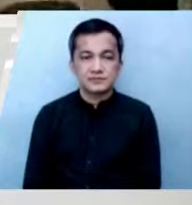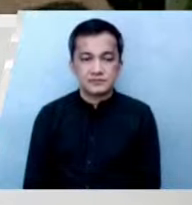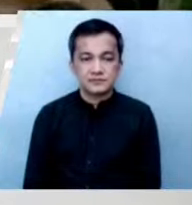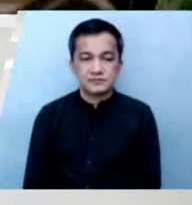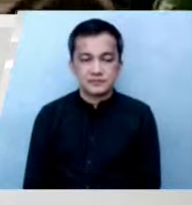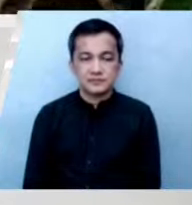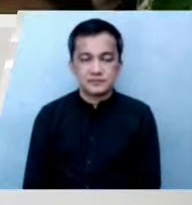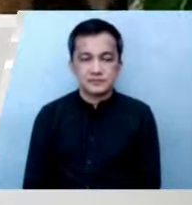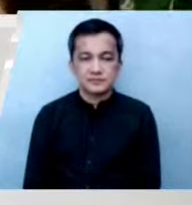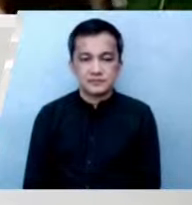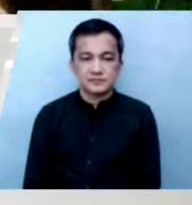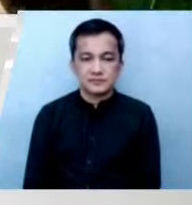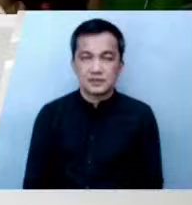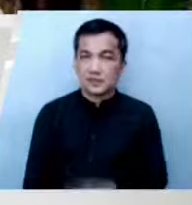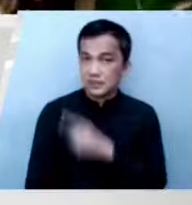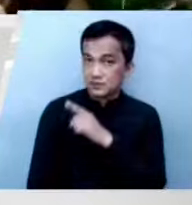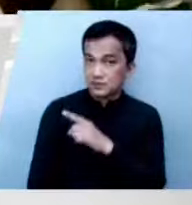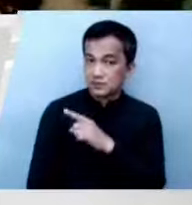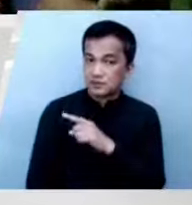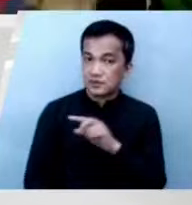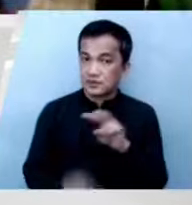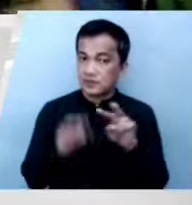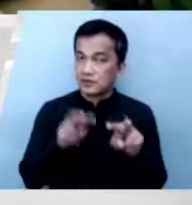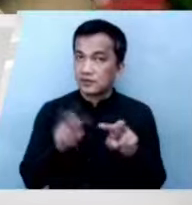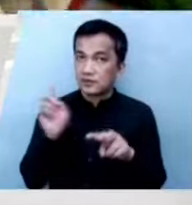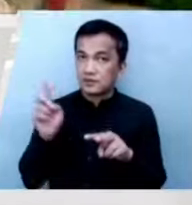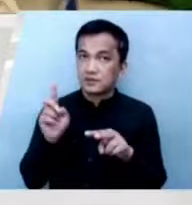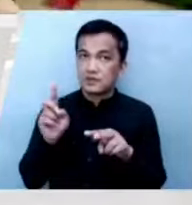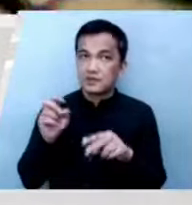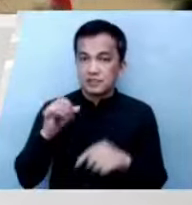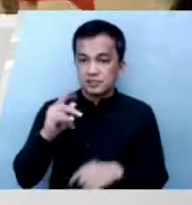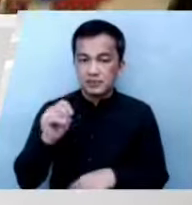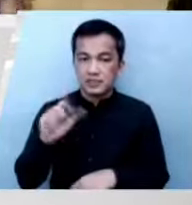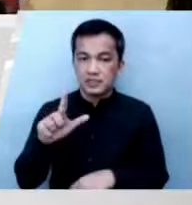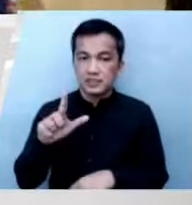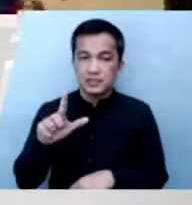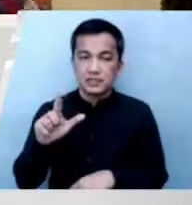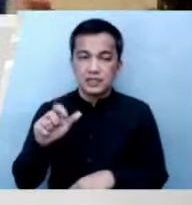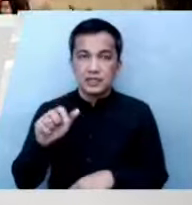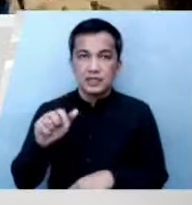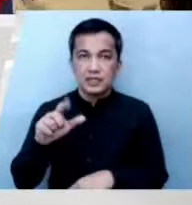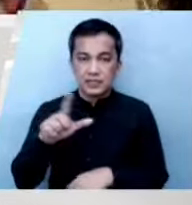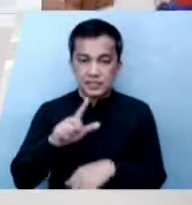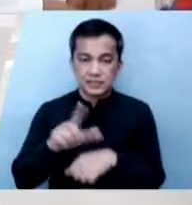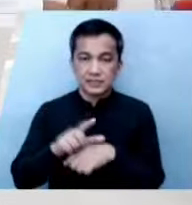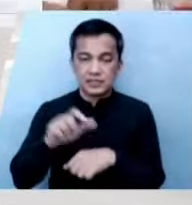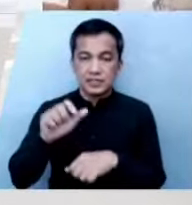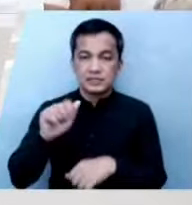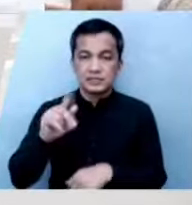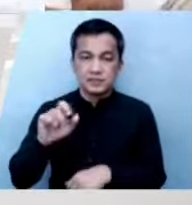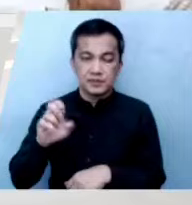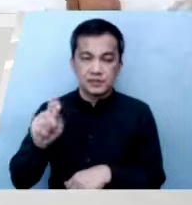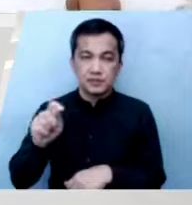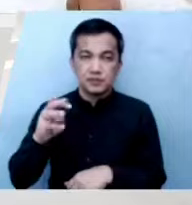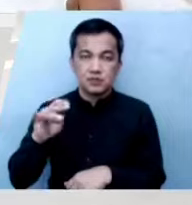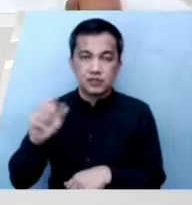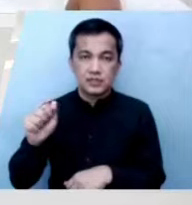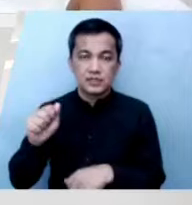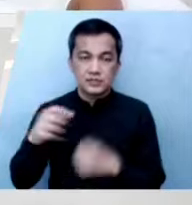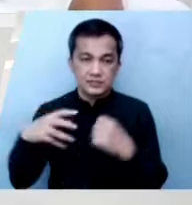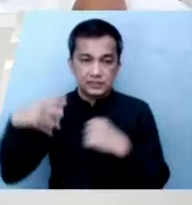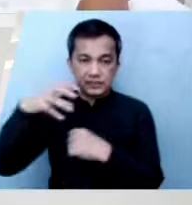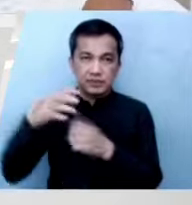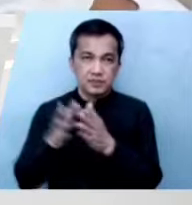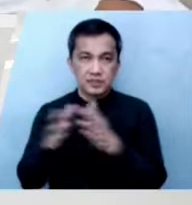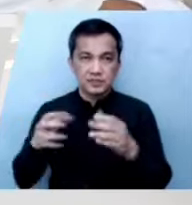Ito ang magiging itsura ng Multispectral Unit for Land Assessment o MULA Satellite. Ang pinakamalaking satellite na